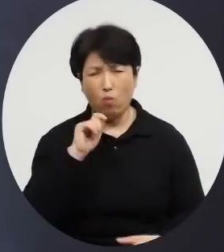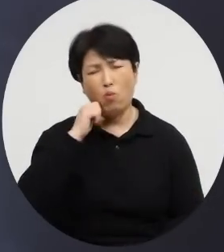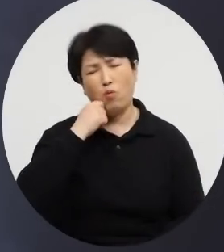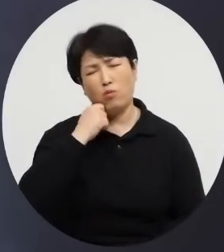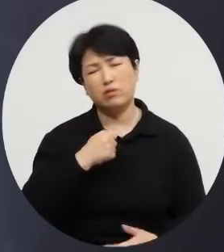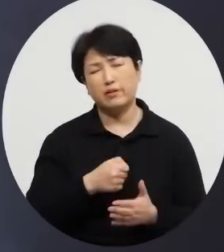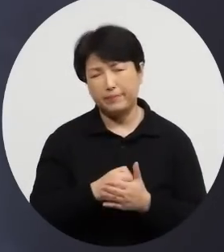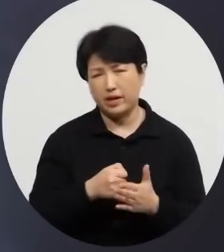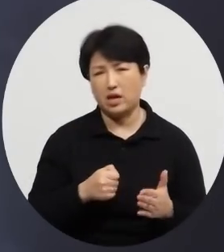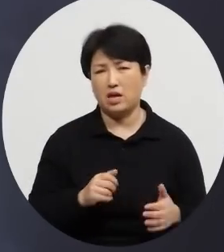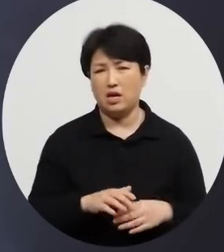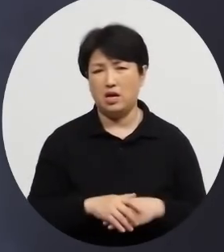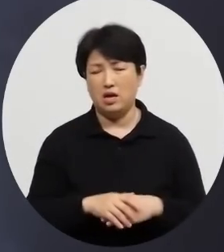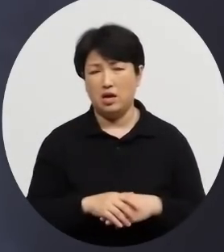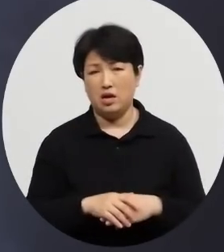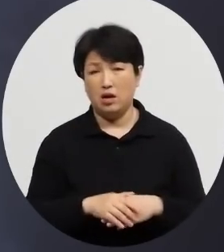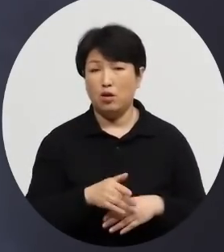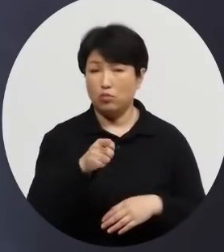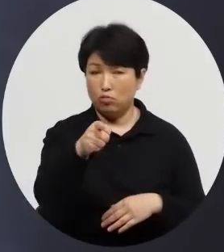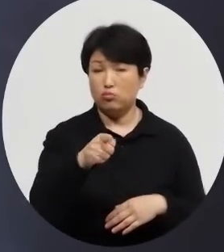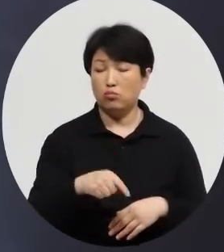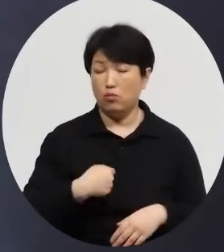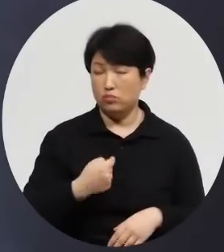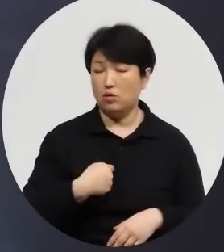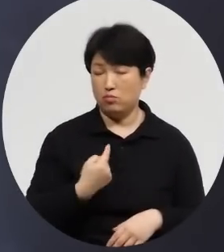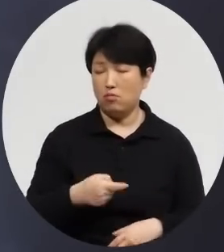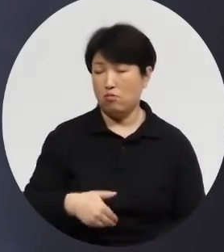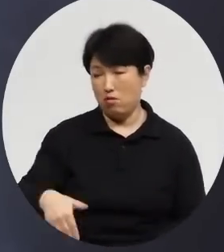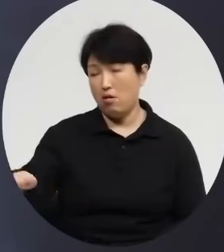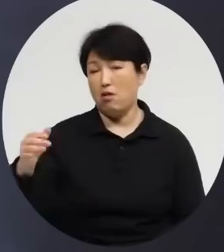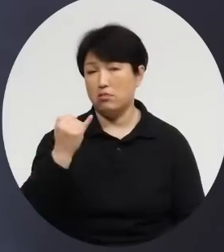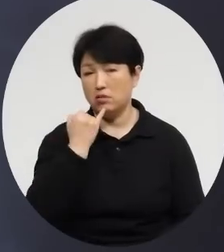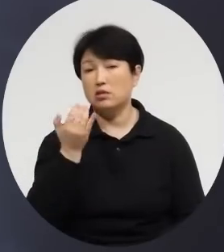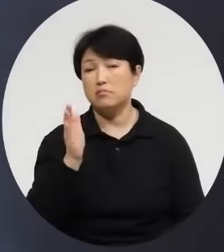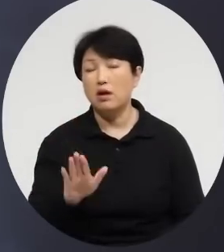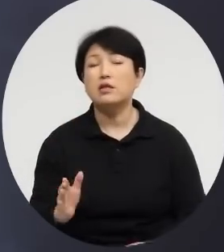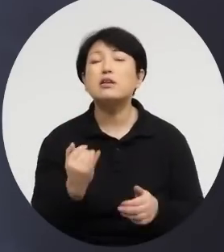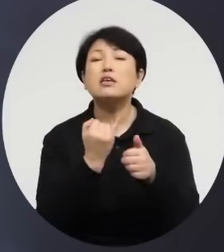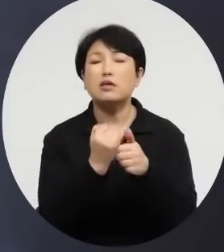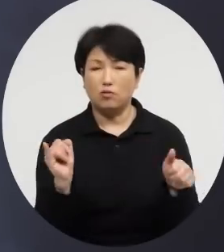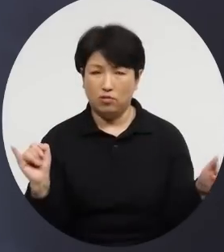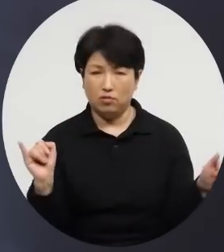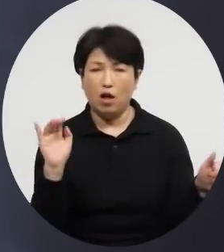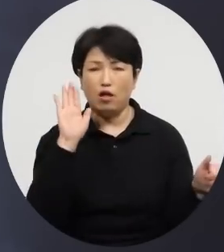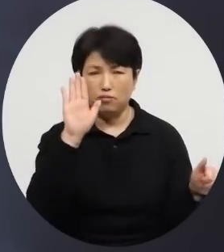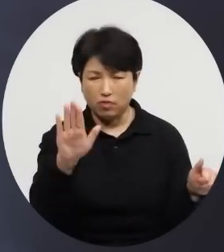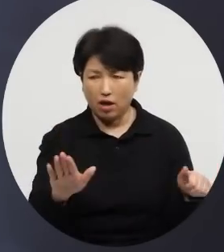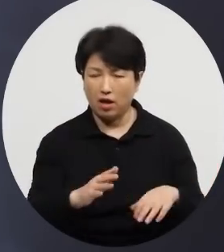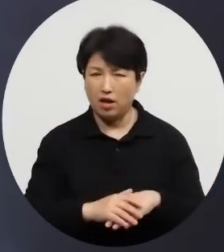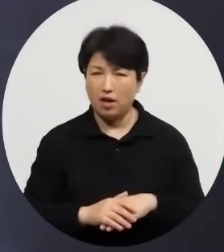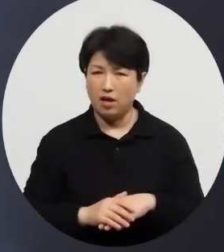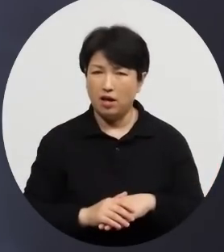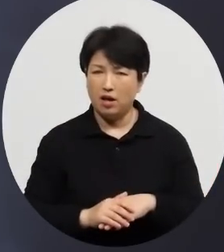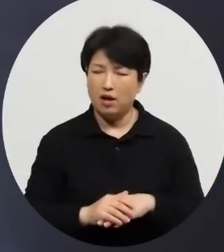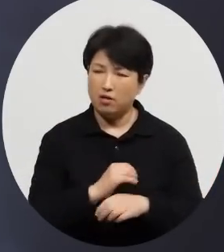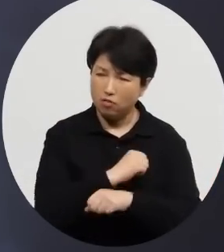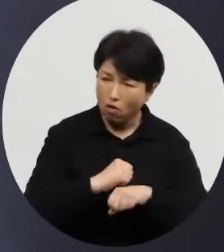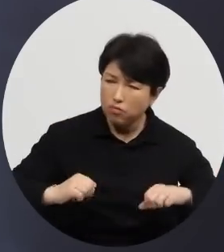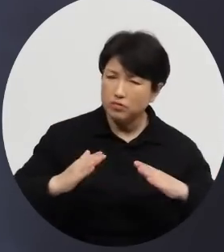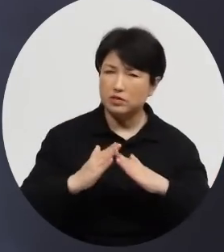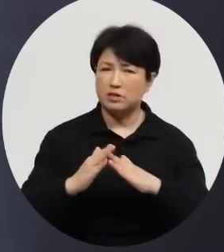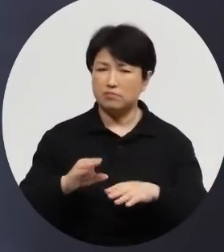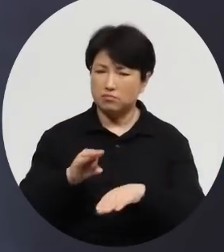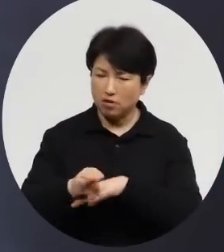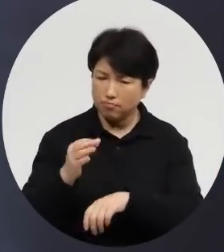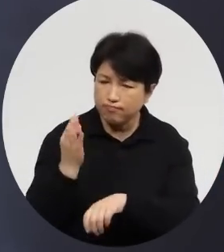그러니까 그럴 때는 그 길로 가고 싶으면 가는 건 좋은데 그러면 이혼하고 그런 남자를 만나 가지고 한번